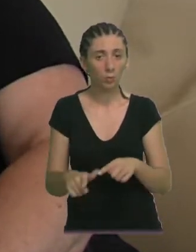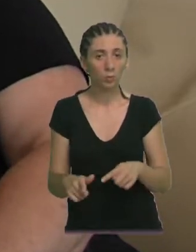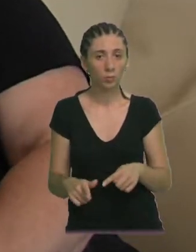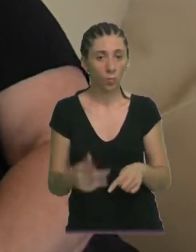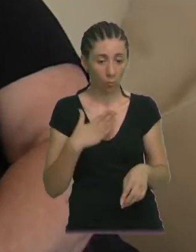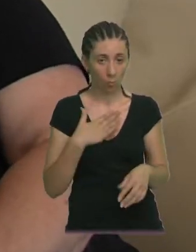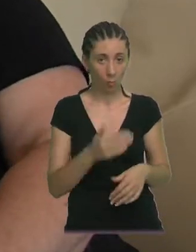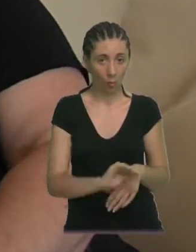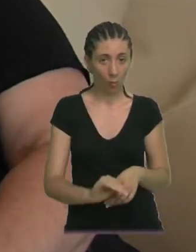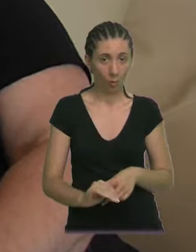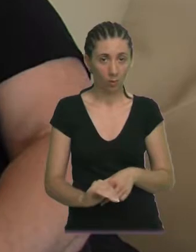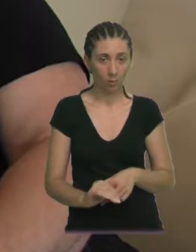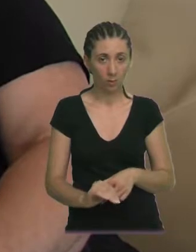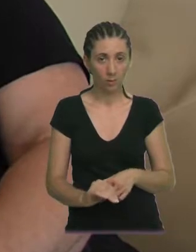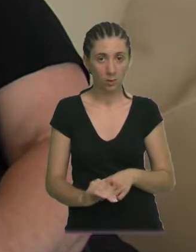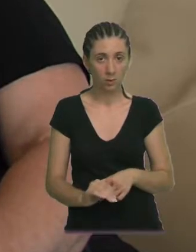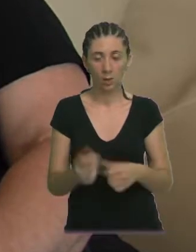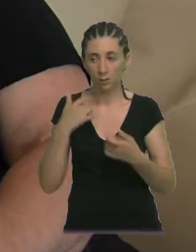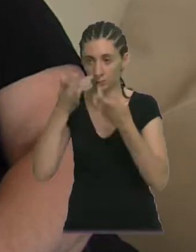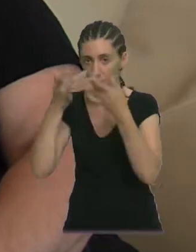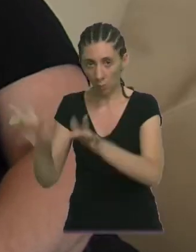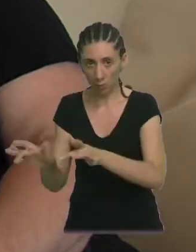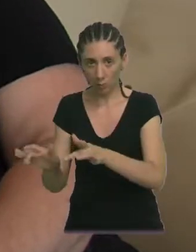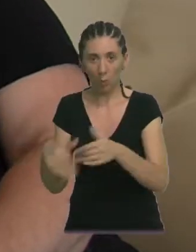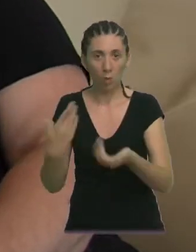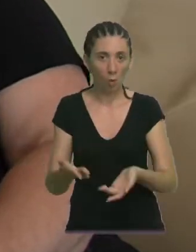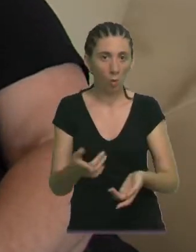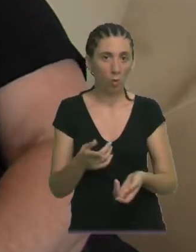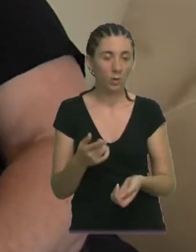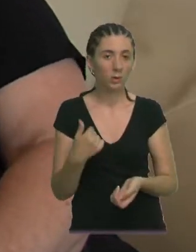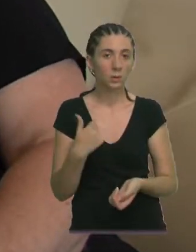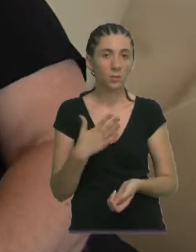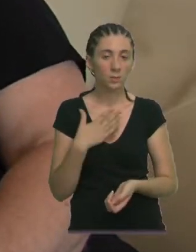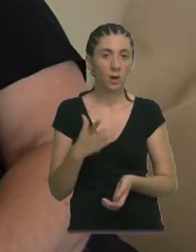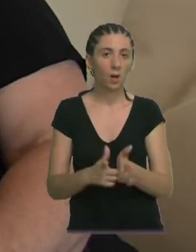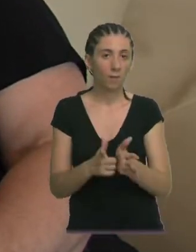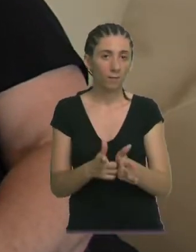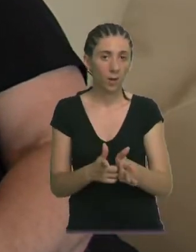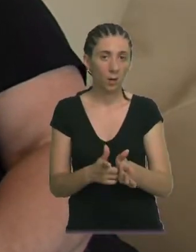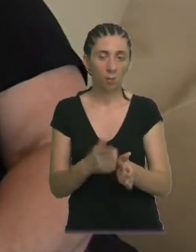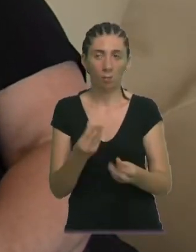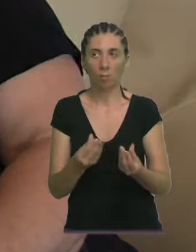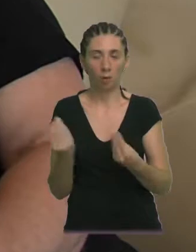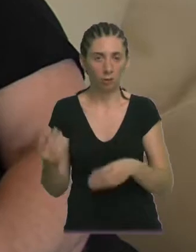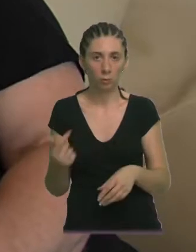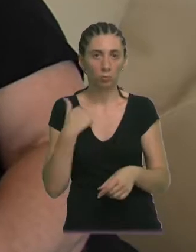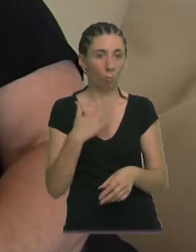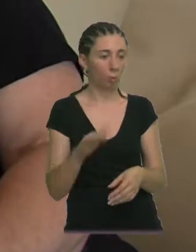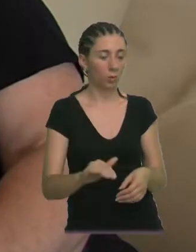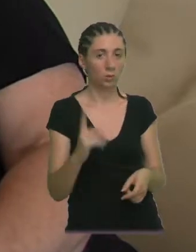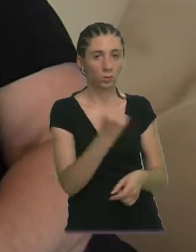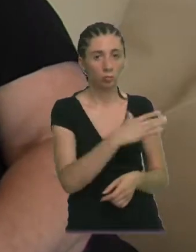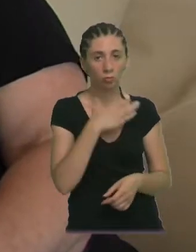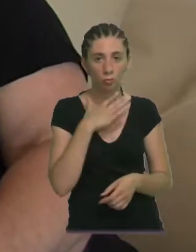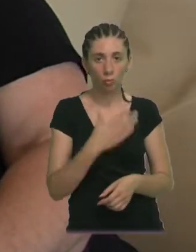zbog svoje djece dati otkaz. I onda mi je to, imala sam onda vremena na pretek. Moji bi otišli u